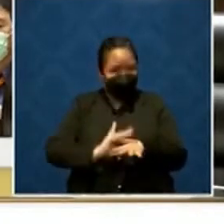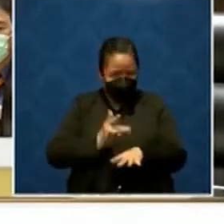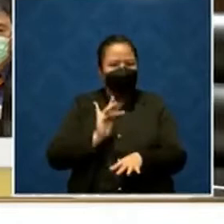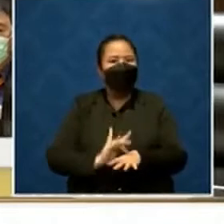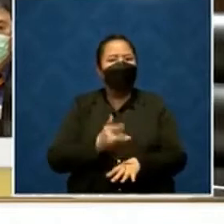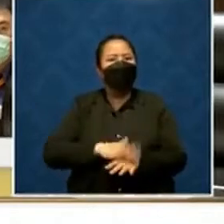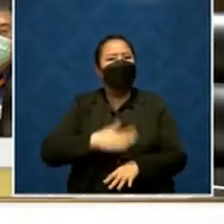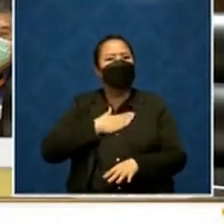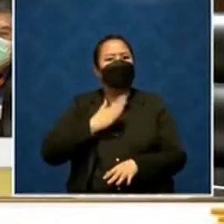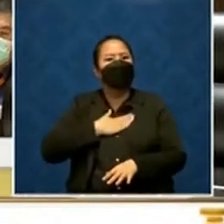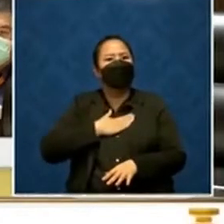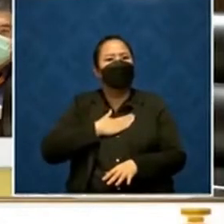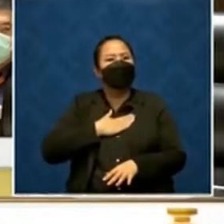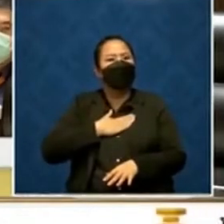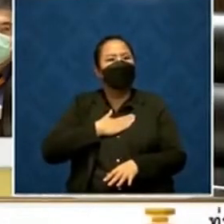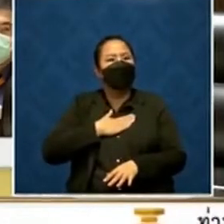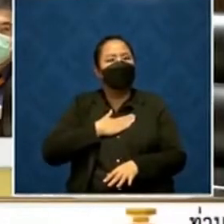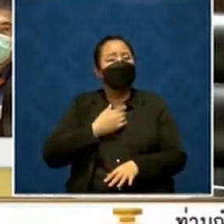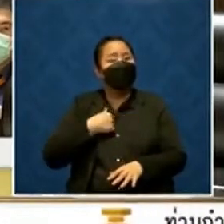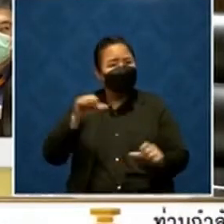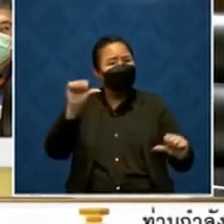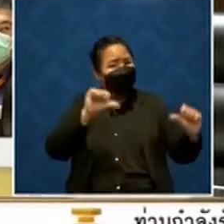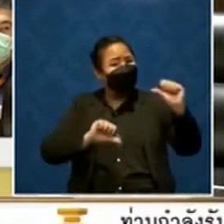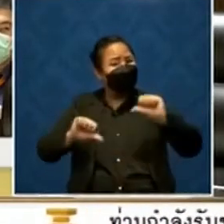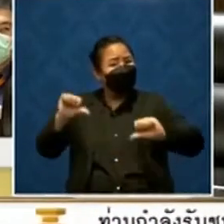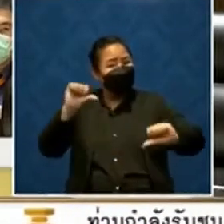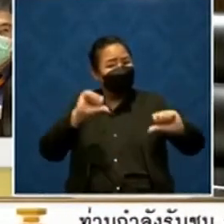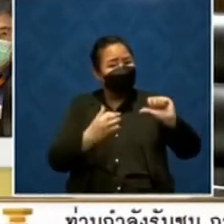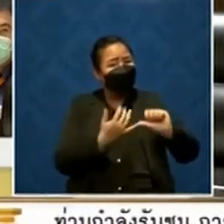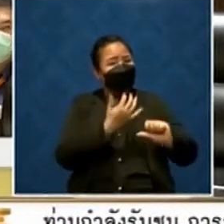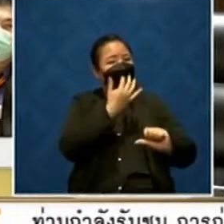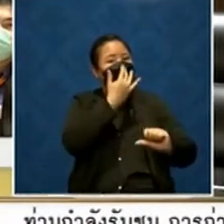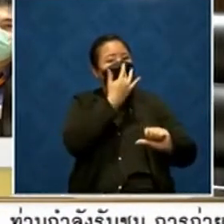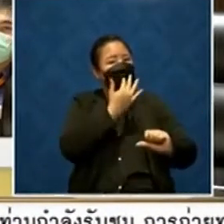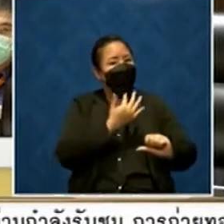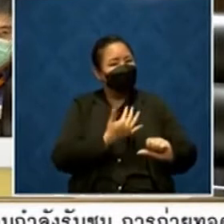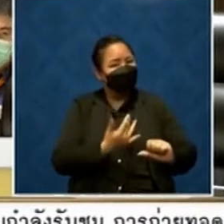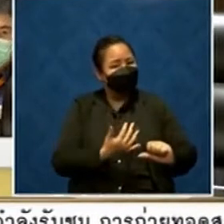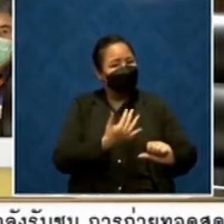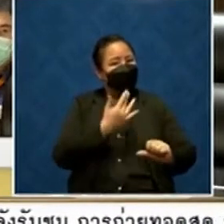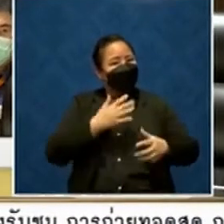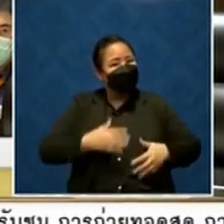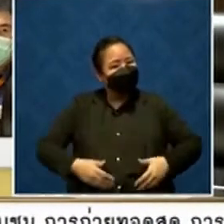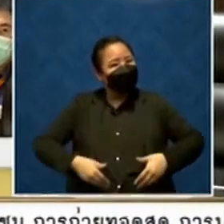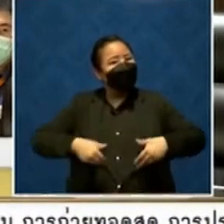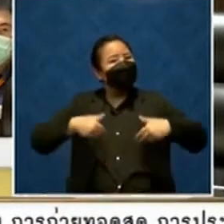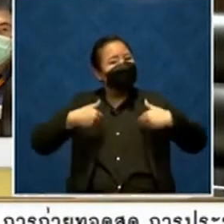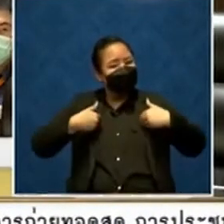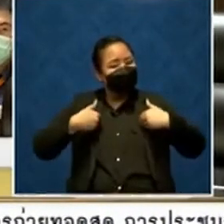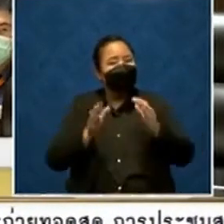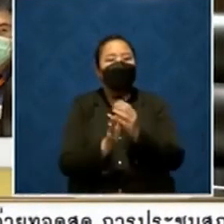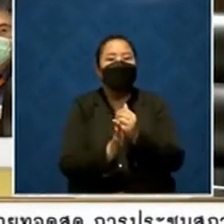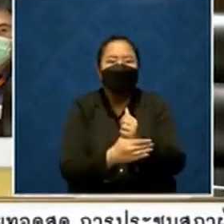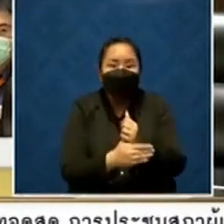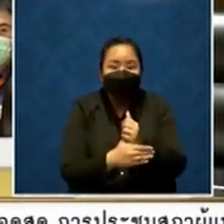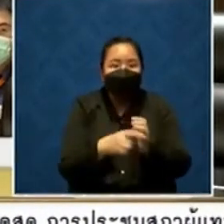ก็มีการเมืองของมันใช่ไหมคะนั่นหมายถึงว่าคือเวลาที่เราเห็นกลุ่ม LGBTQ เนี่ยก็เหมือนเป็นกลุ่มผู้มีความหลากหลายทางเ